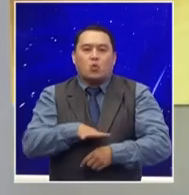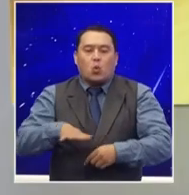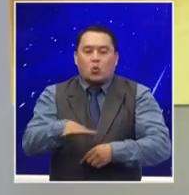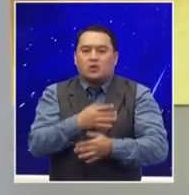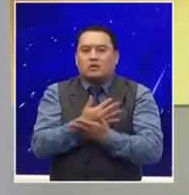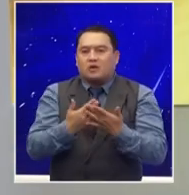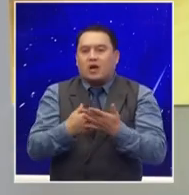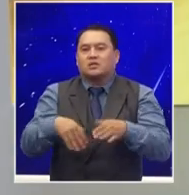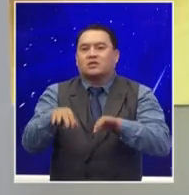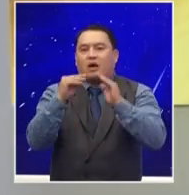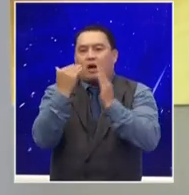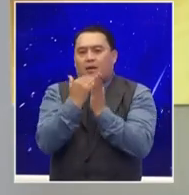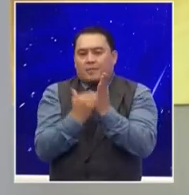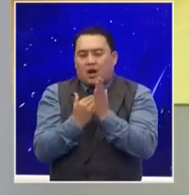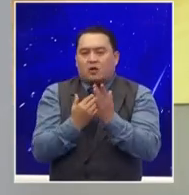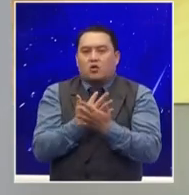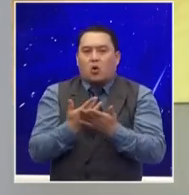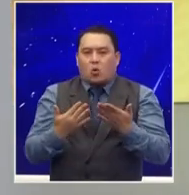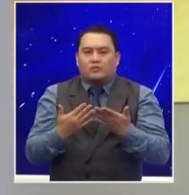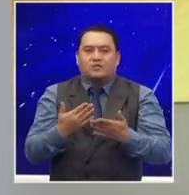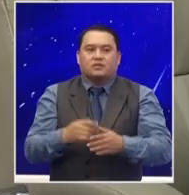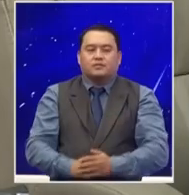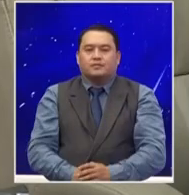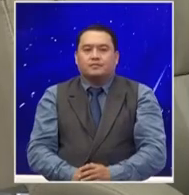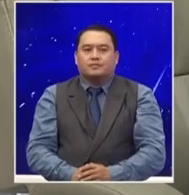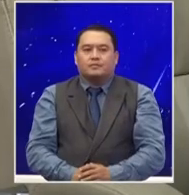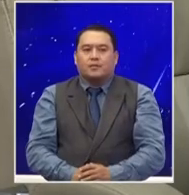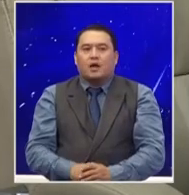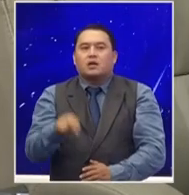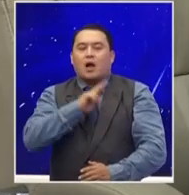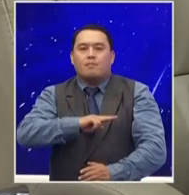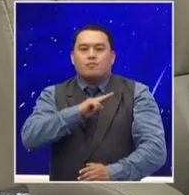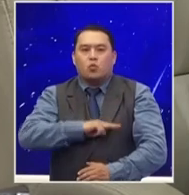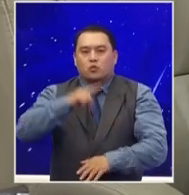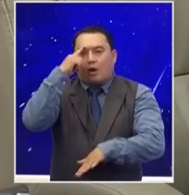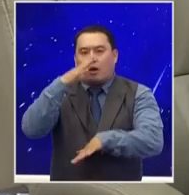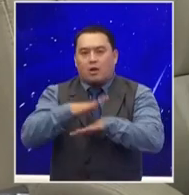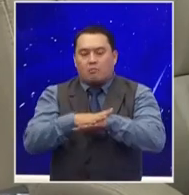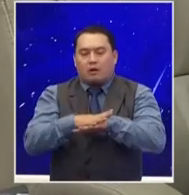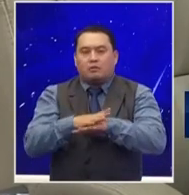Сапалжол, сервисные акиматы и площадки Open Space. Принцип работы проекта «Сервисный акимат»